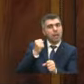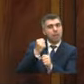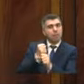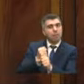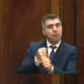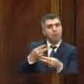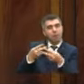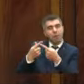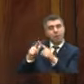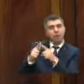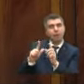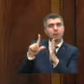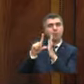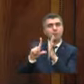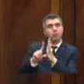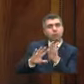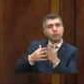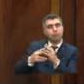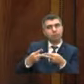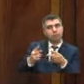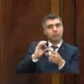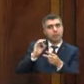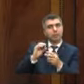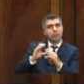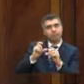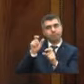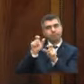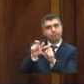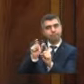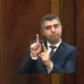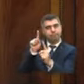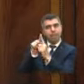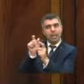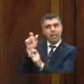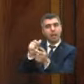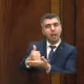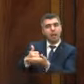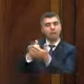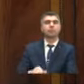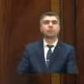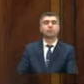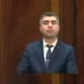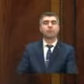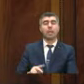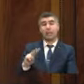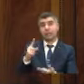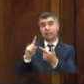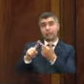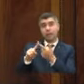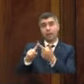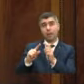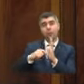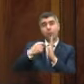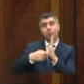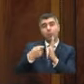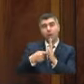باقي مشاريع وآليات الحماية الاجتماعية. المسألة الثانية، وهنا أن مجموعة من المشاريع